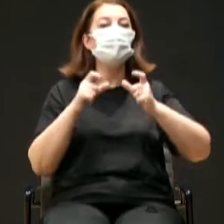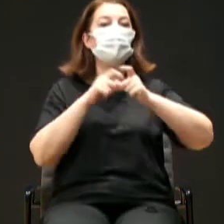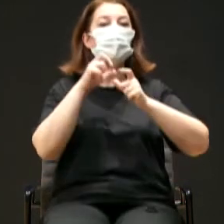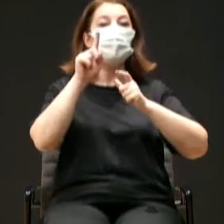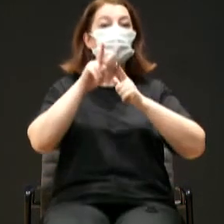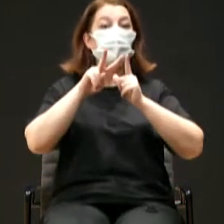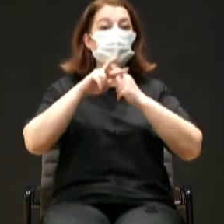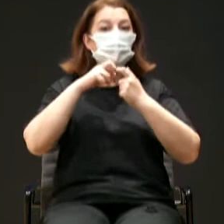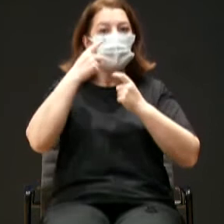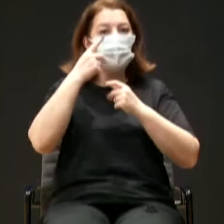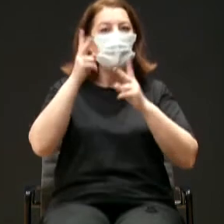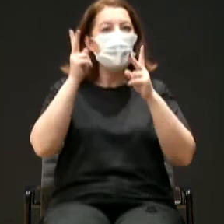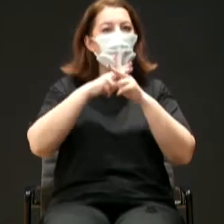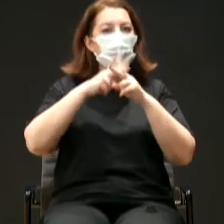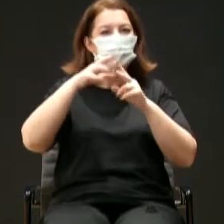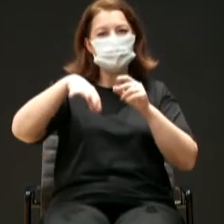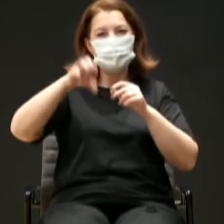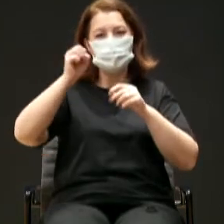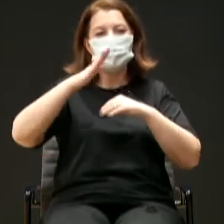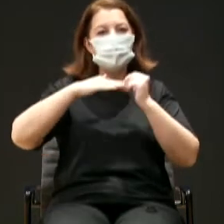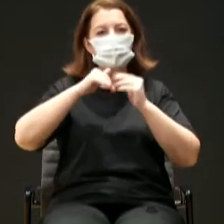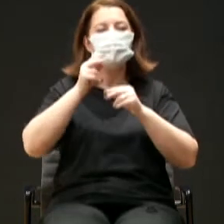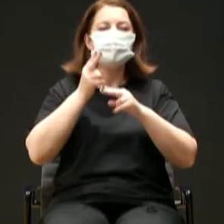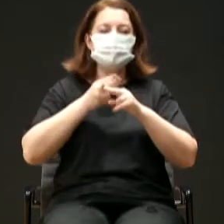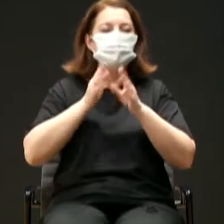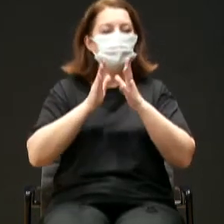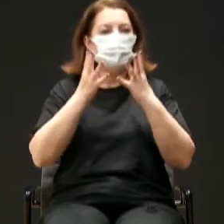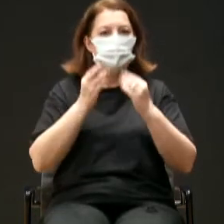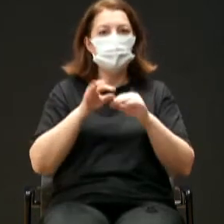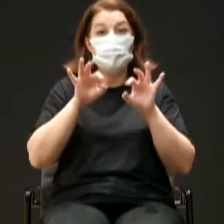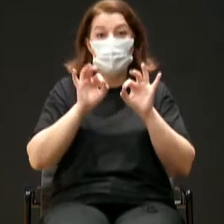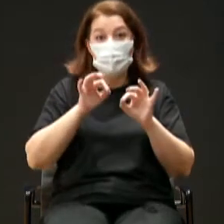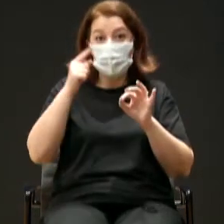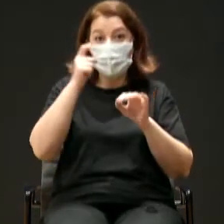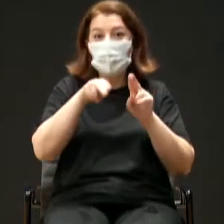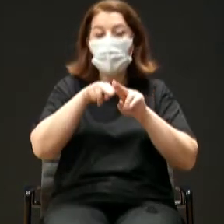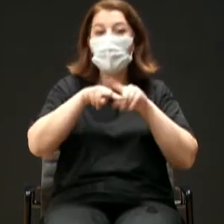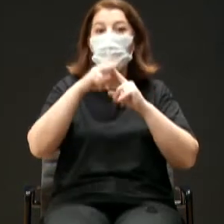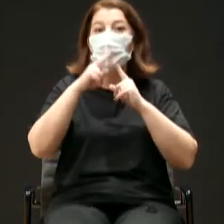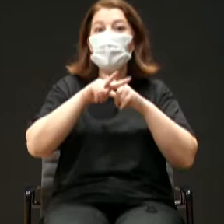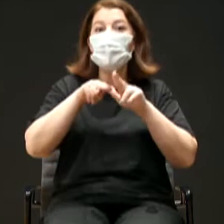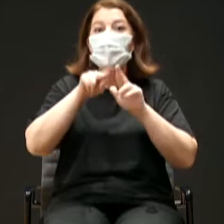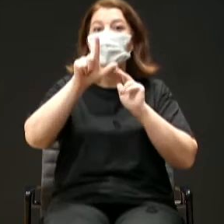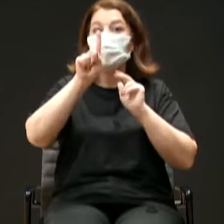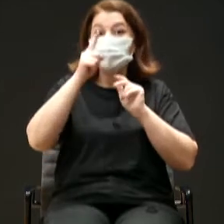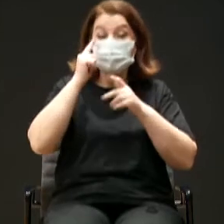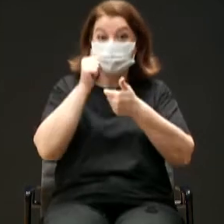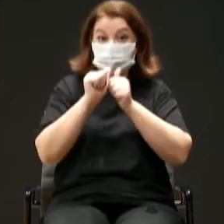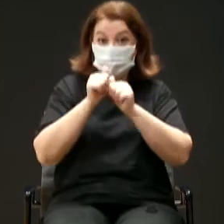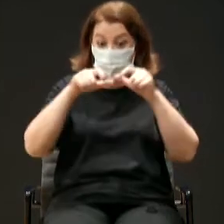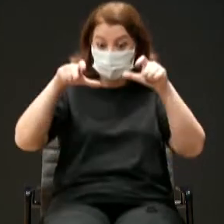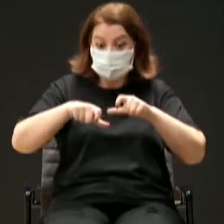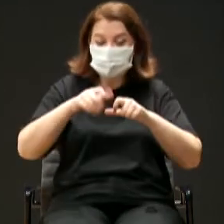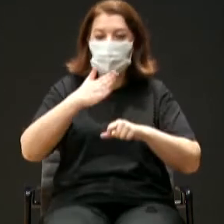polis merkezinin yapımı ise tüm hızıyla devam etmektedir. Bu ay Kavaklı Kapalı Spor Tesisi'nin de ön hazırlık çalışmalarını